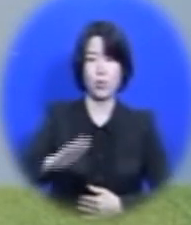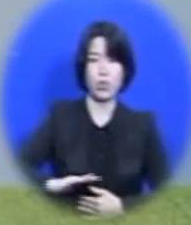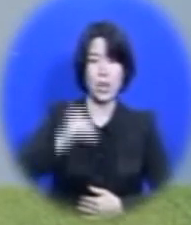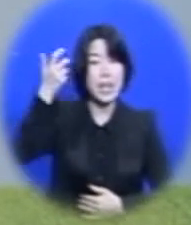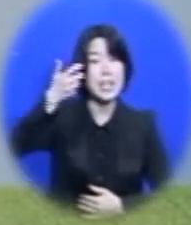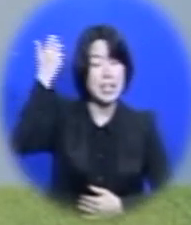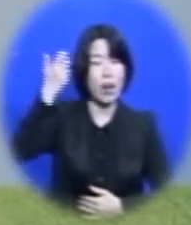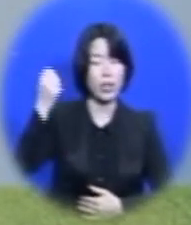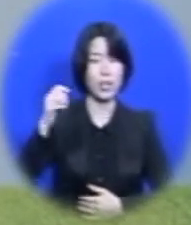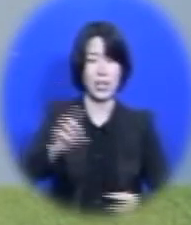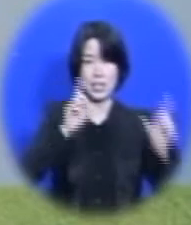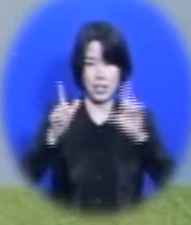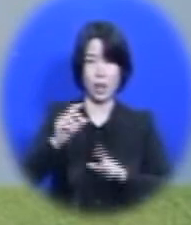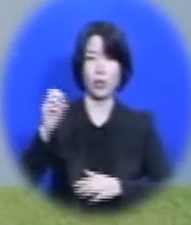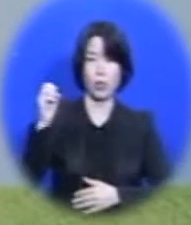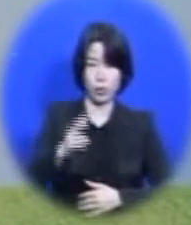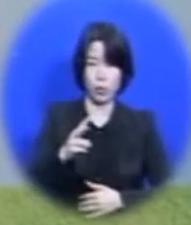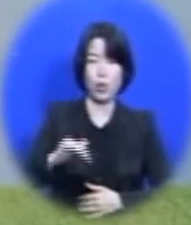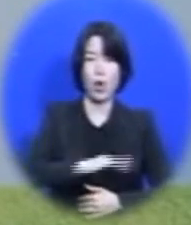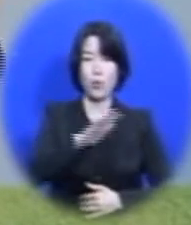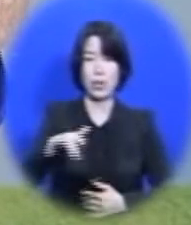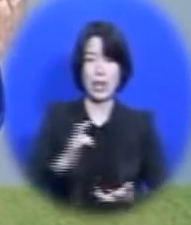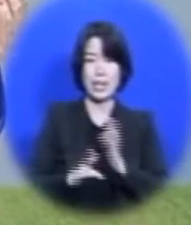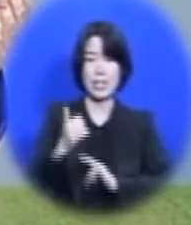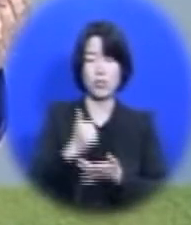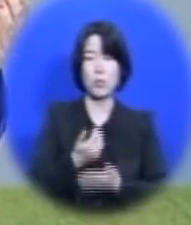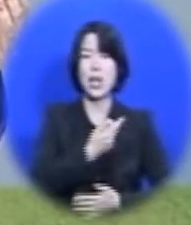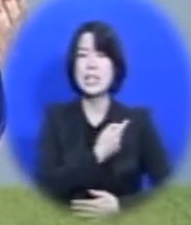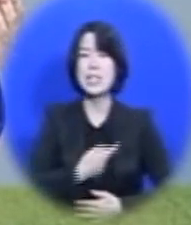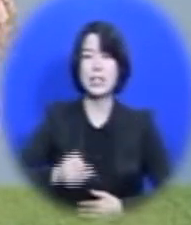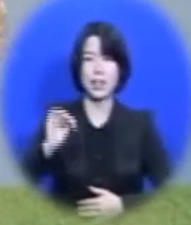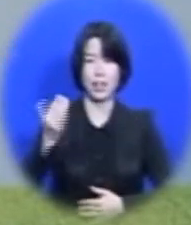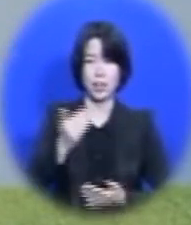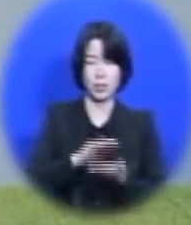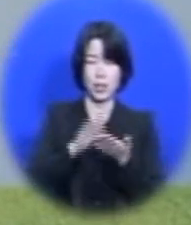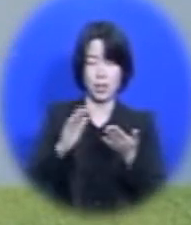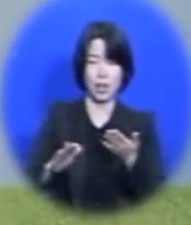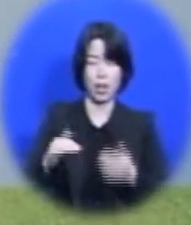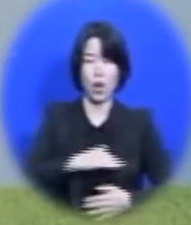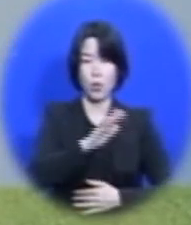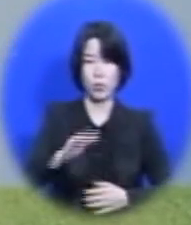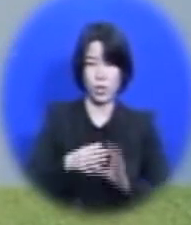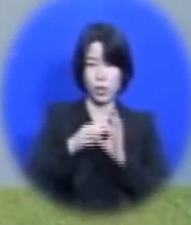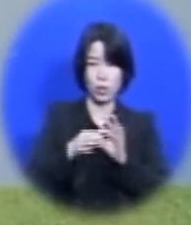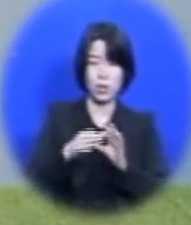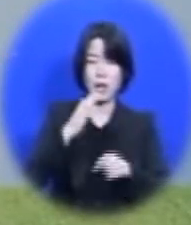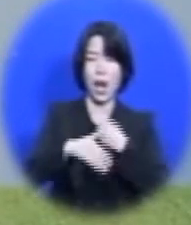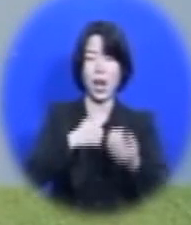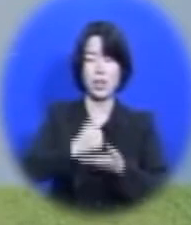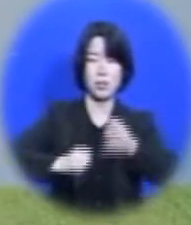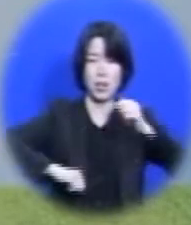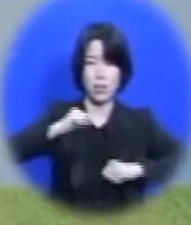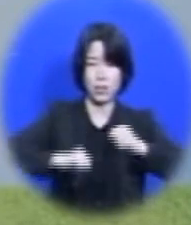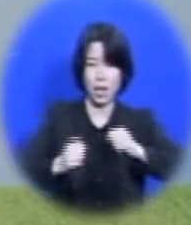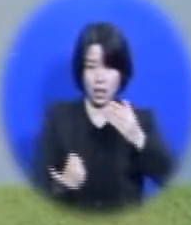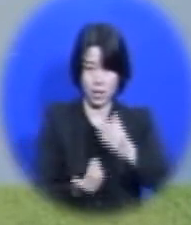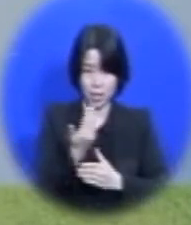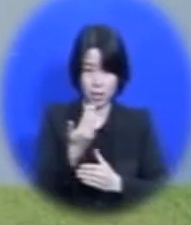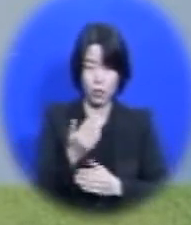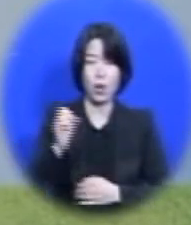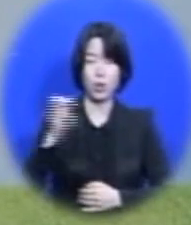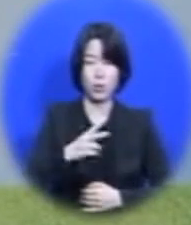살 뿐만 아니고 우리가 예수님의 제자가 됩니다. 그래서 우리를 통해서 하나님의 역사가 일어나고